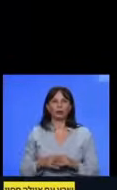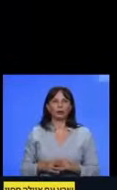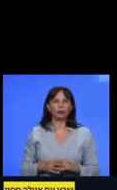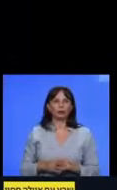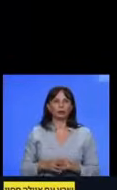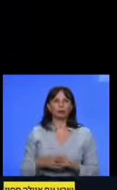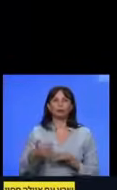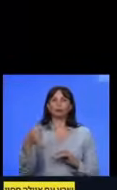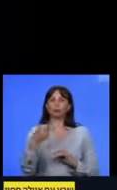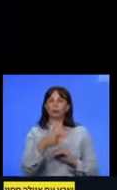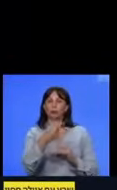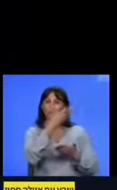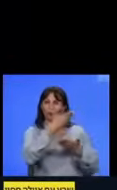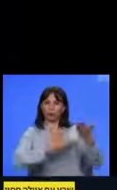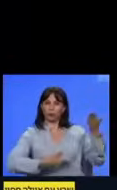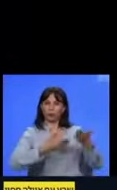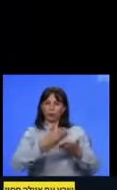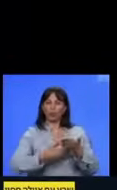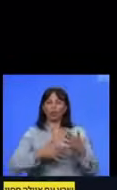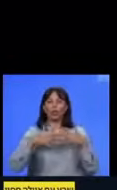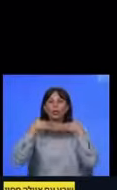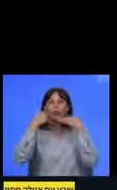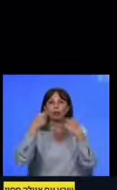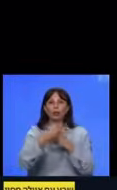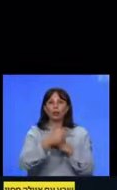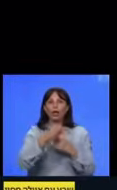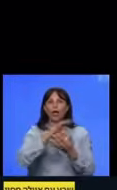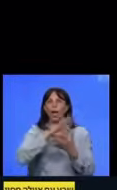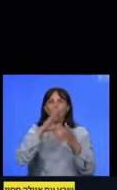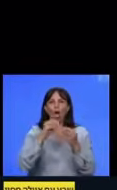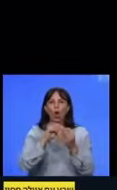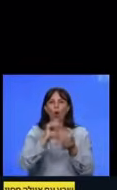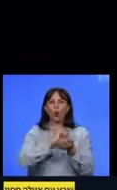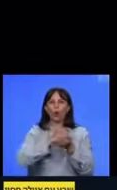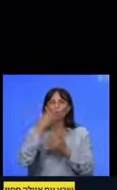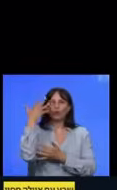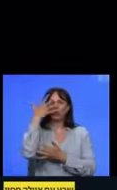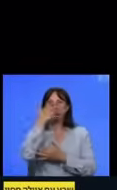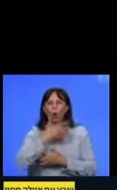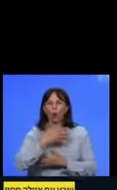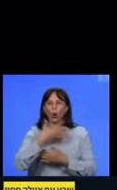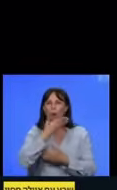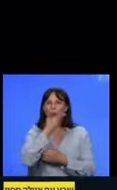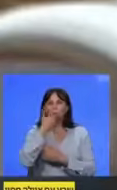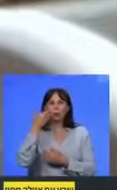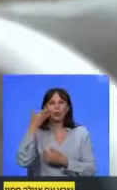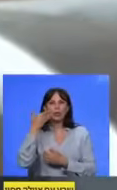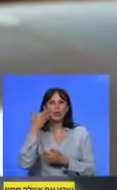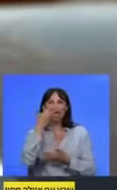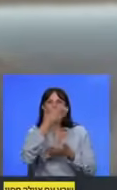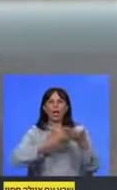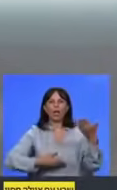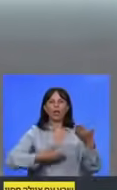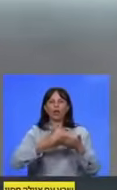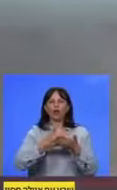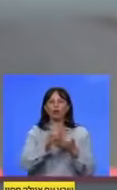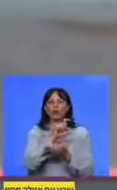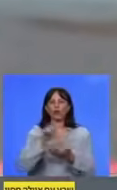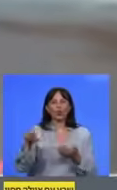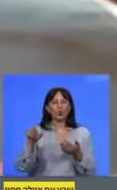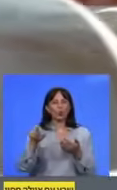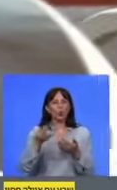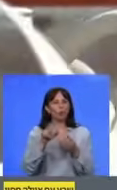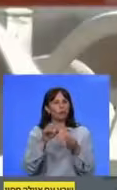כאן, בפרשת האסיר איקס, הכל מושחר, מצונזר, כתב האישום מסתיר ולא מפרט. הוא נתפס למשל עם